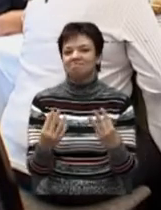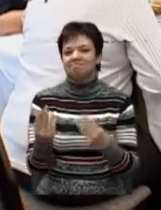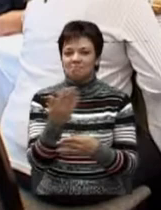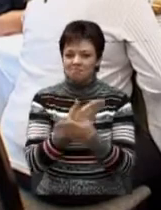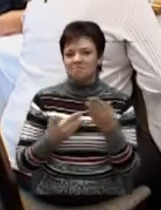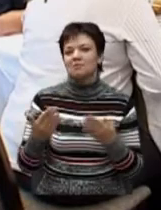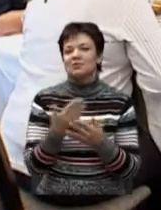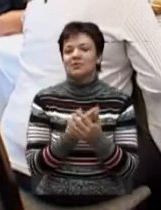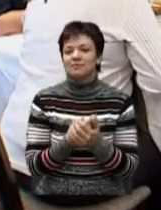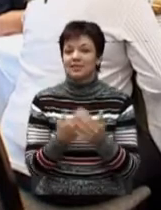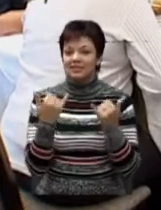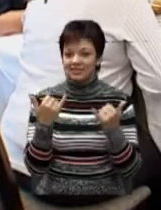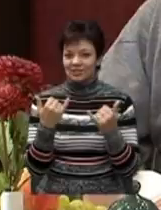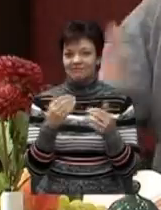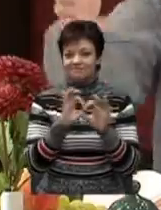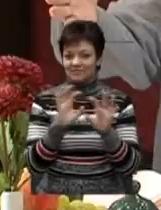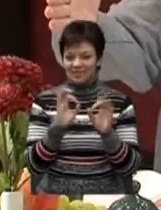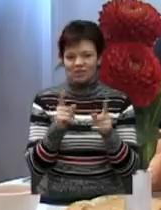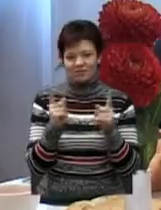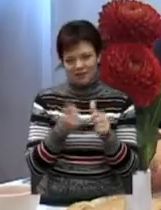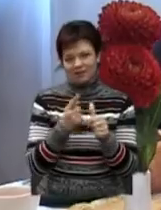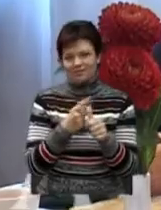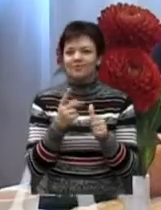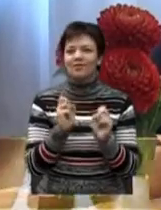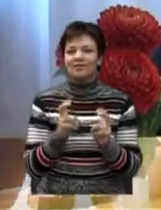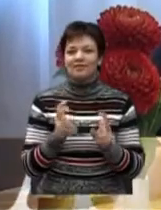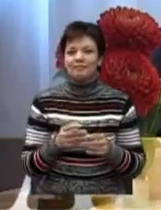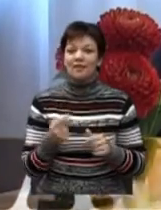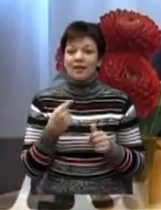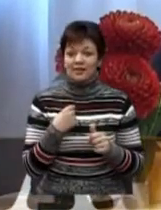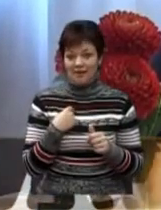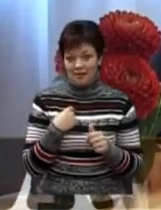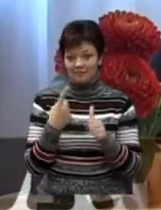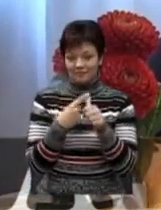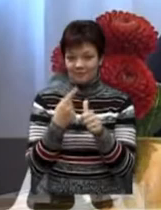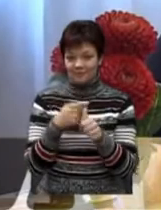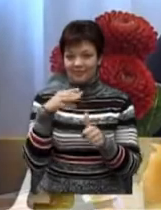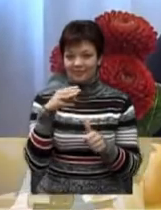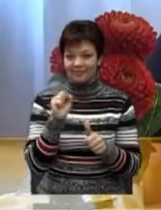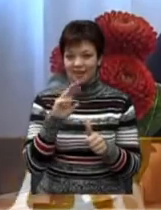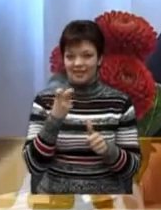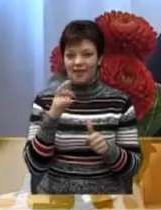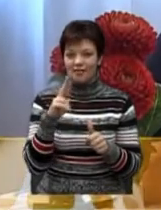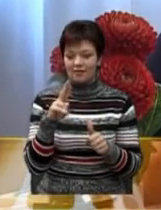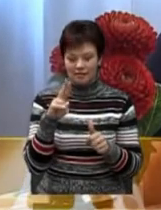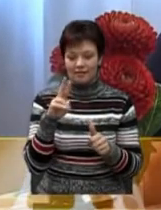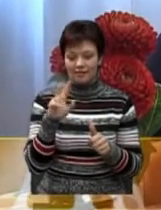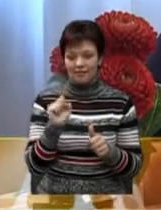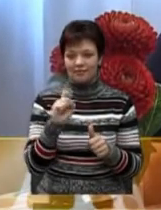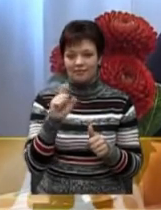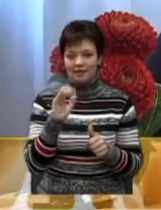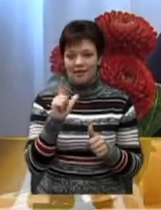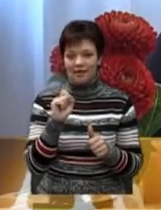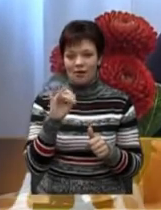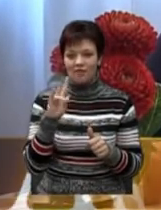чтобы все представились. Начнем с вас. Я Крущенко Татьяна Захаровна. Мне 61